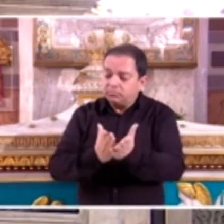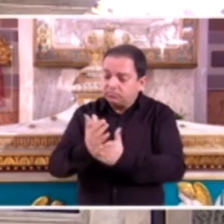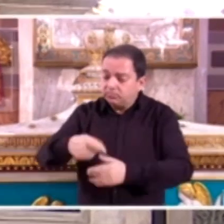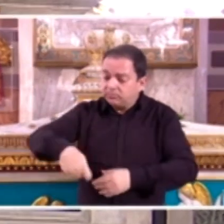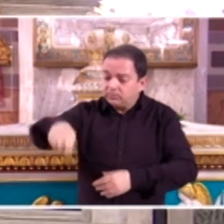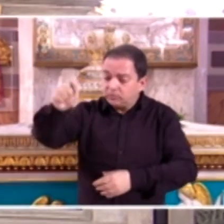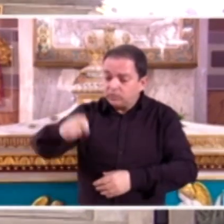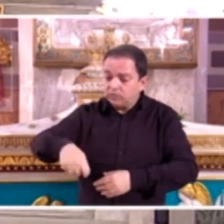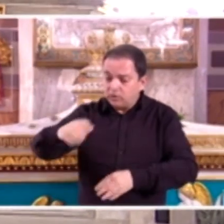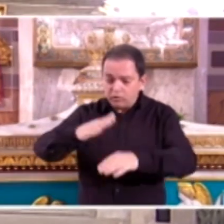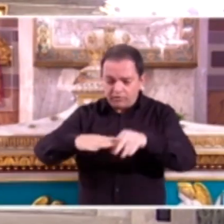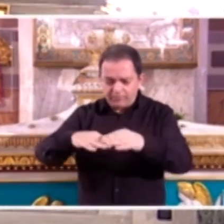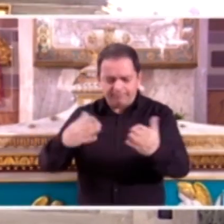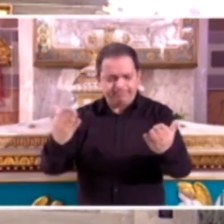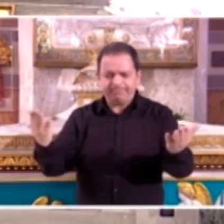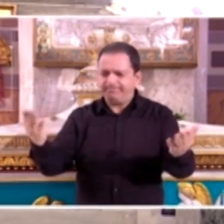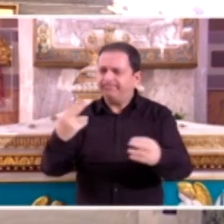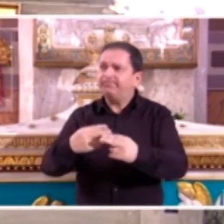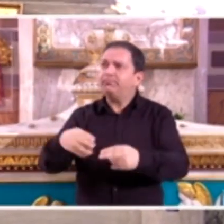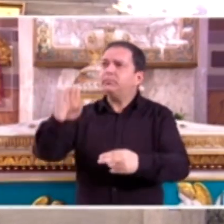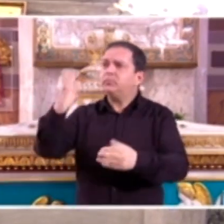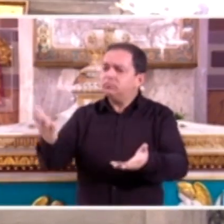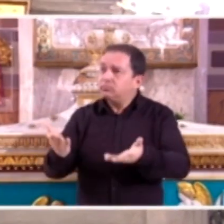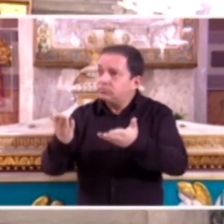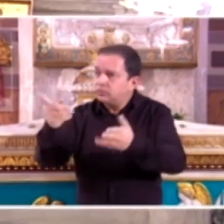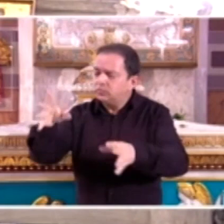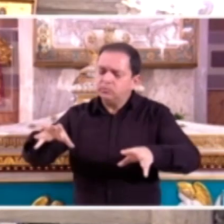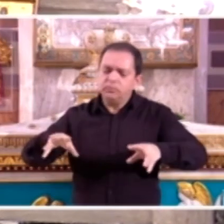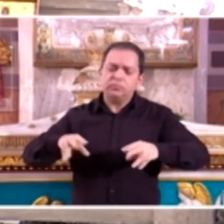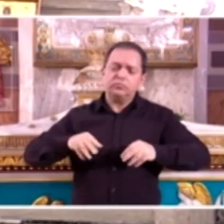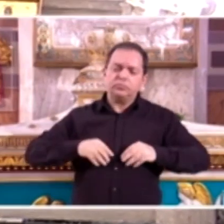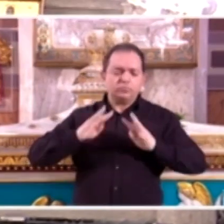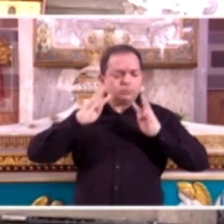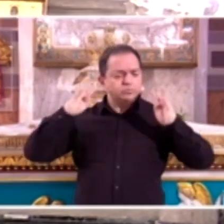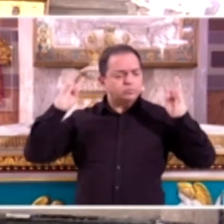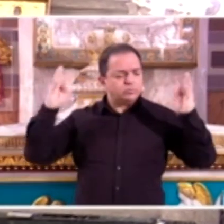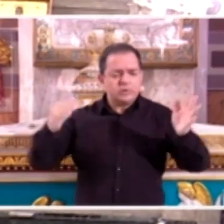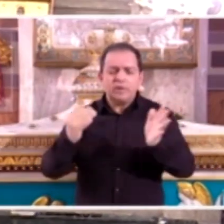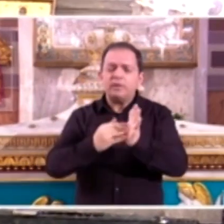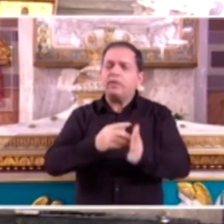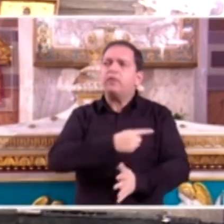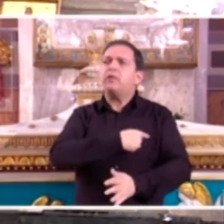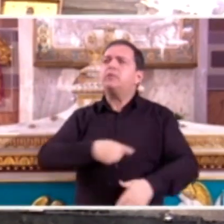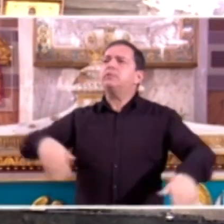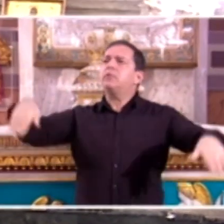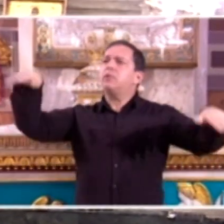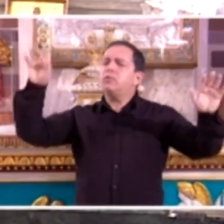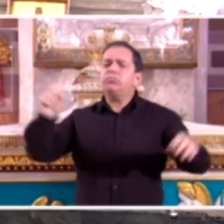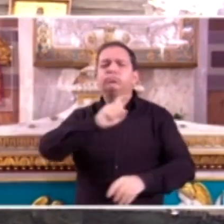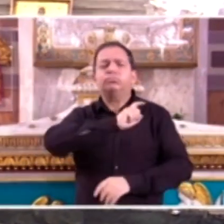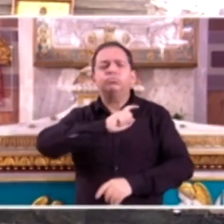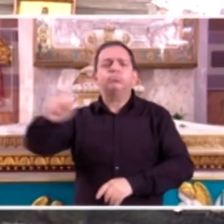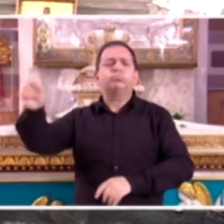και υπέρ της λειτουργίας ταύτης, είναι εκ των χειρών ημών δέξαστε κατηξίου σας και της υπαρεστήκαση χιλιάδες